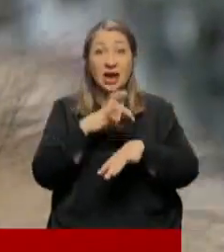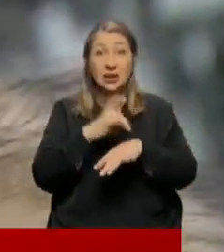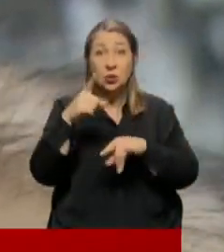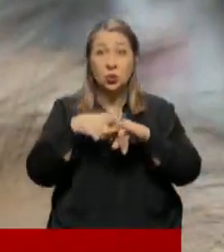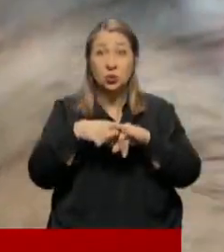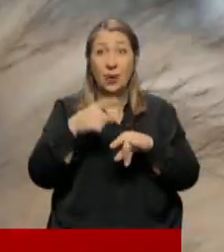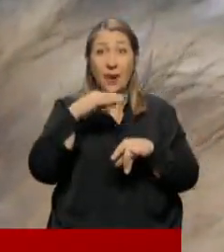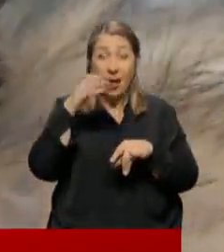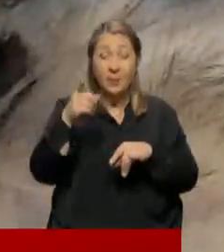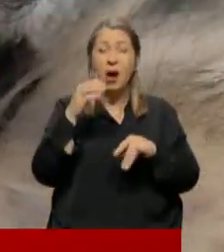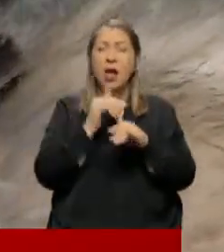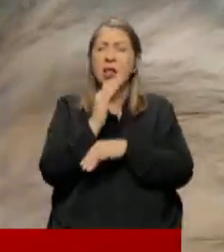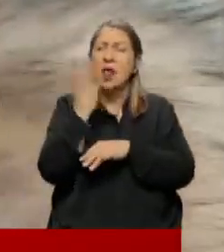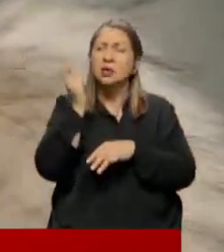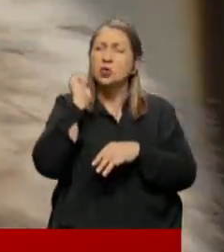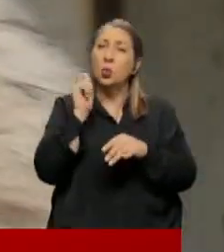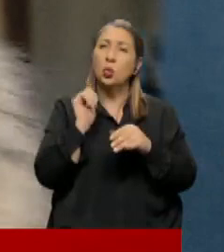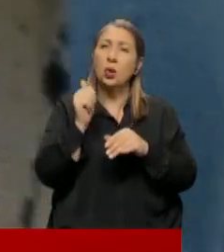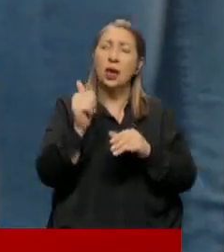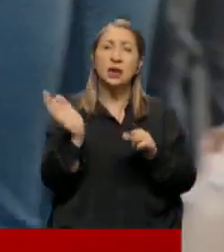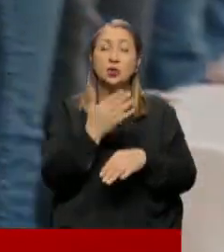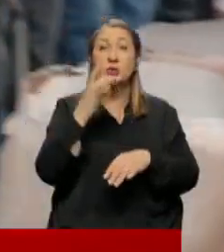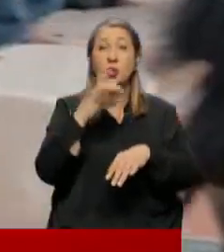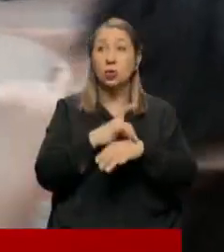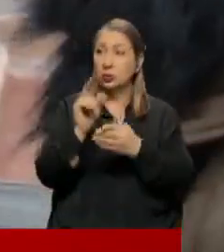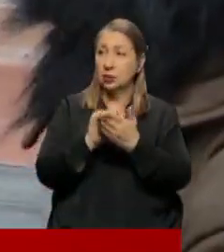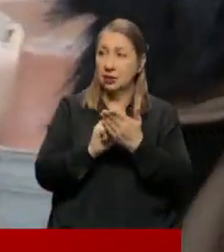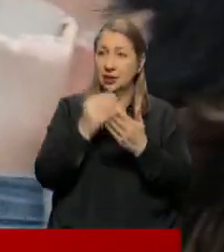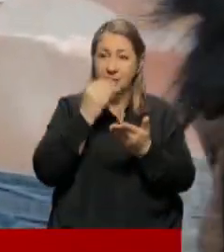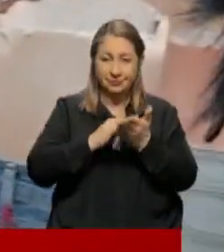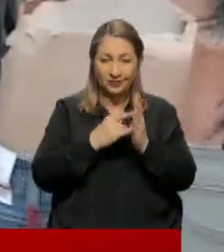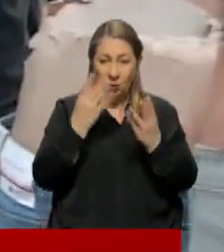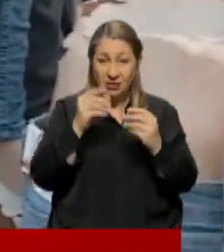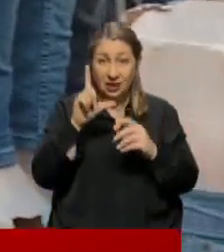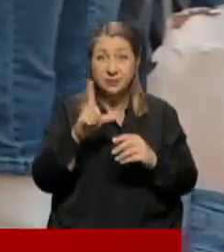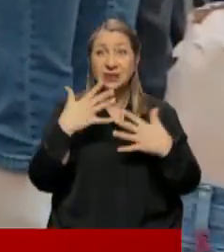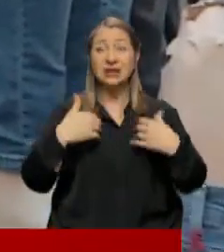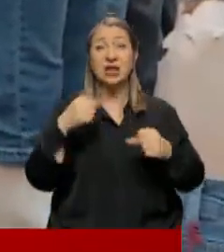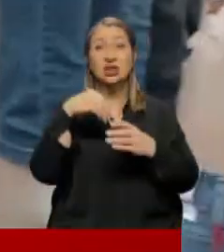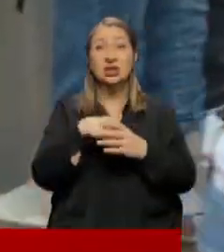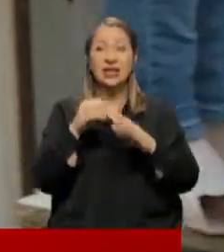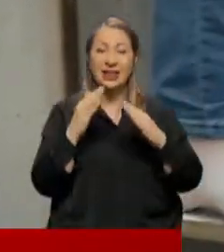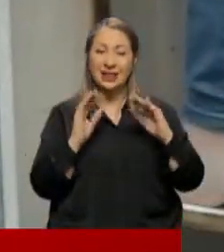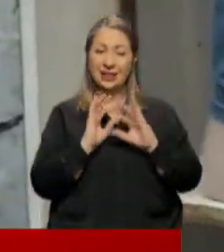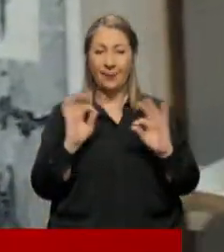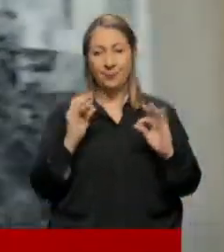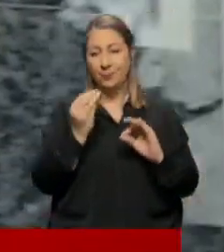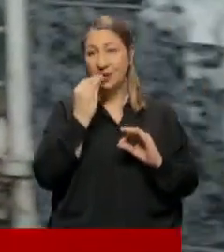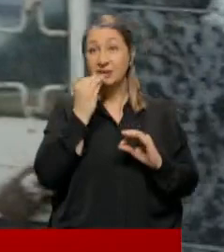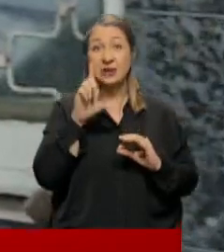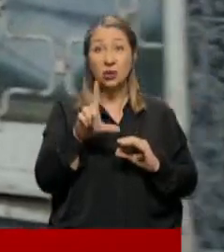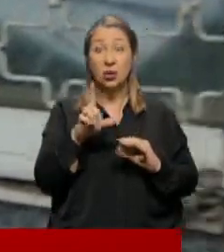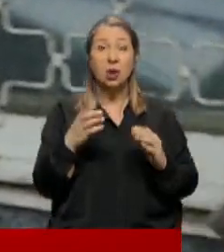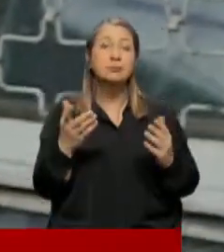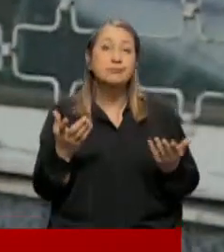hastası Hüsne Bayram hayatının en zor günlerini yaşıyor doktorun yazdığı diyeti uyması sağlığı için yeterli ve dengeli beslenmesi